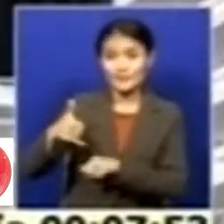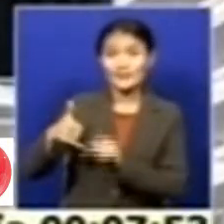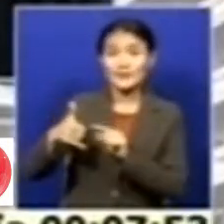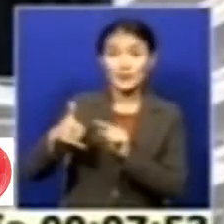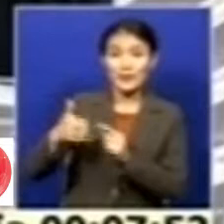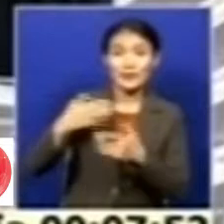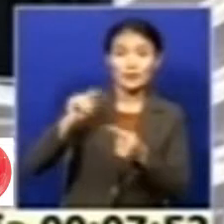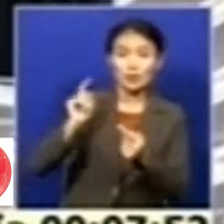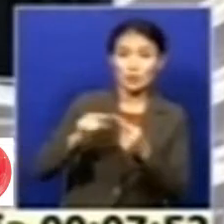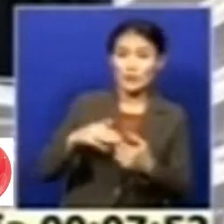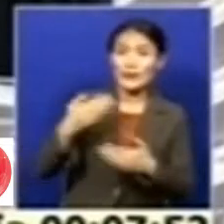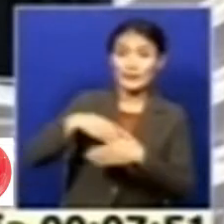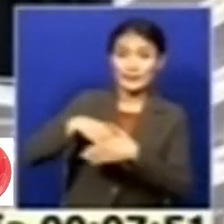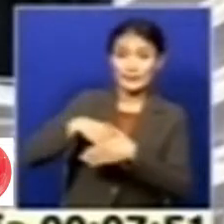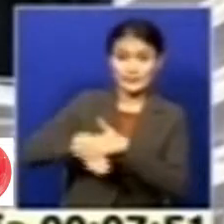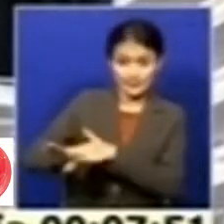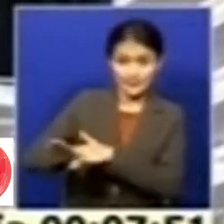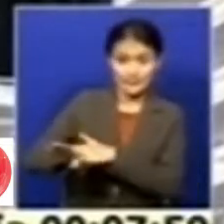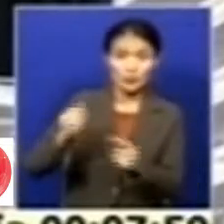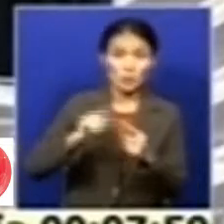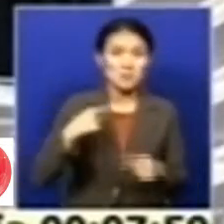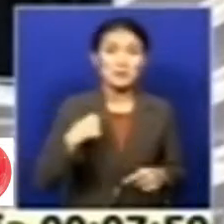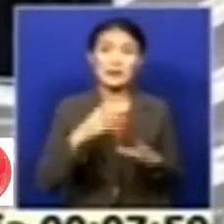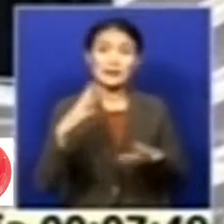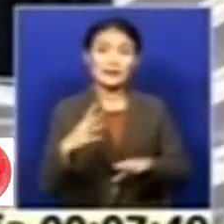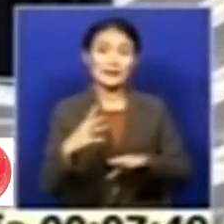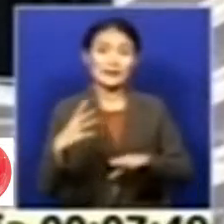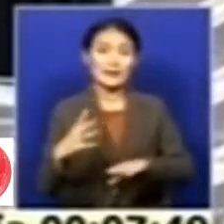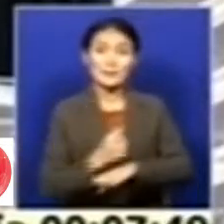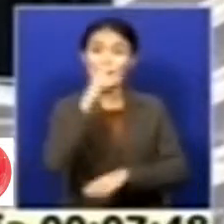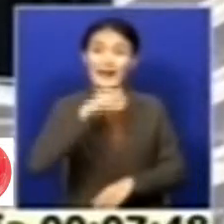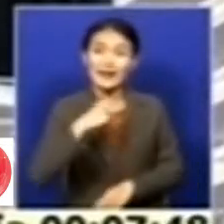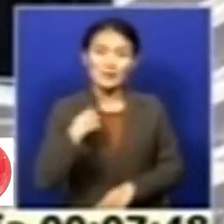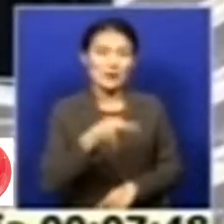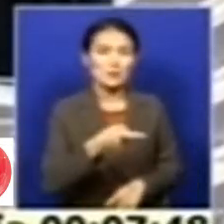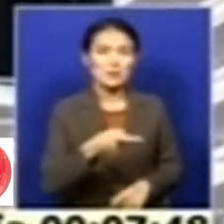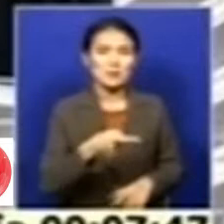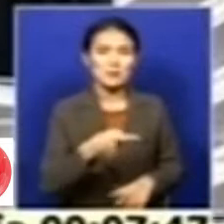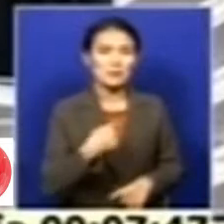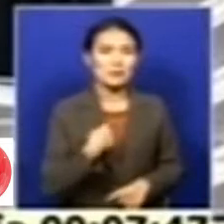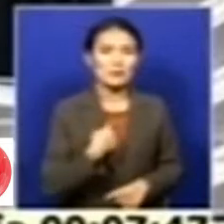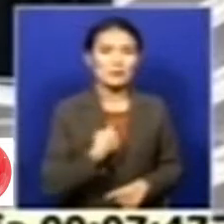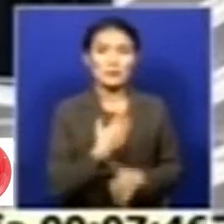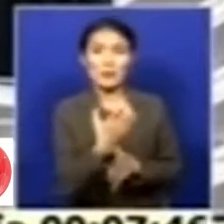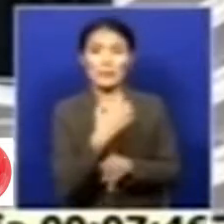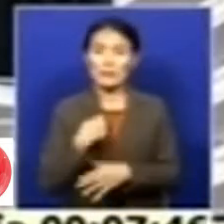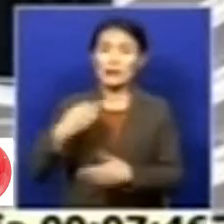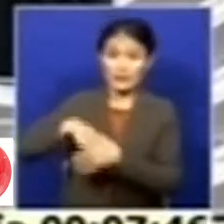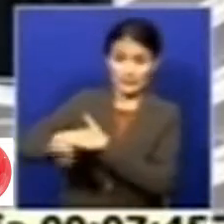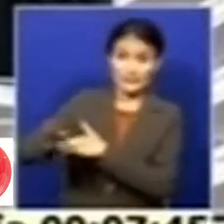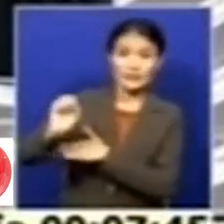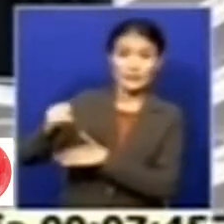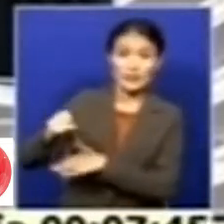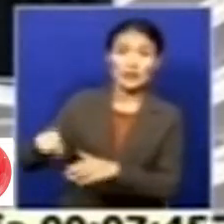เนื่องจากการแสดงออกทางการเมืองปัญหาหนึ่งที่สังคมตั้งคำถามพี่น้องประชาชนตั้งคำถาม